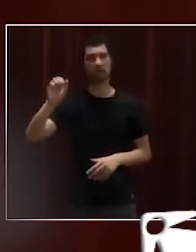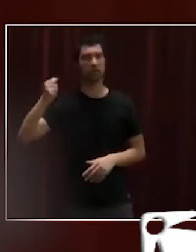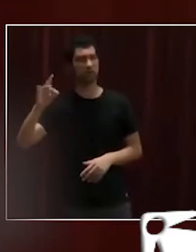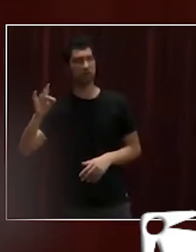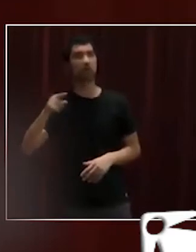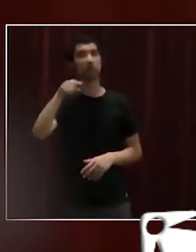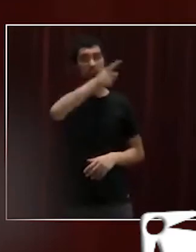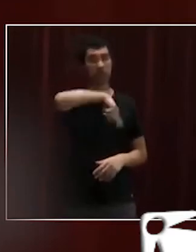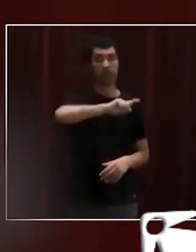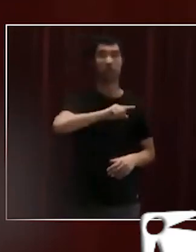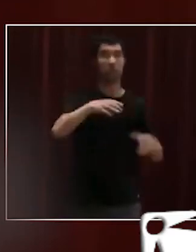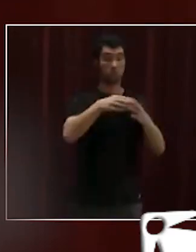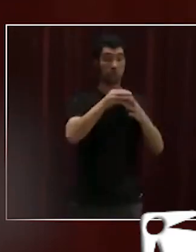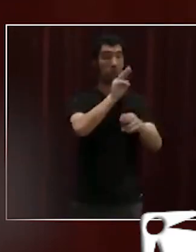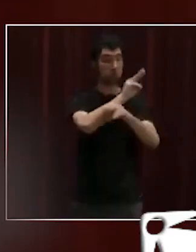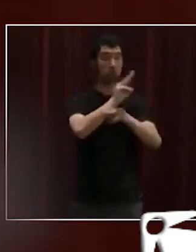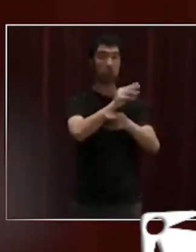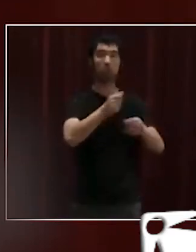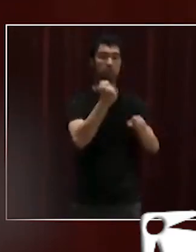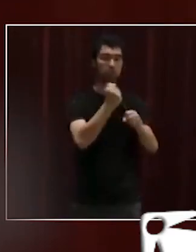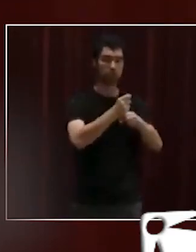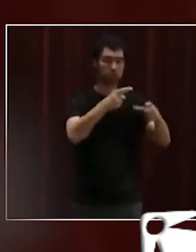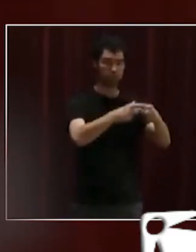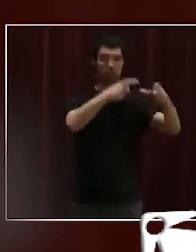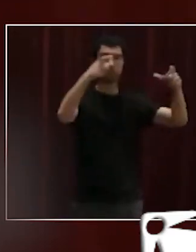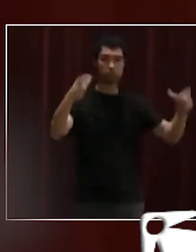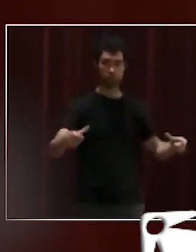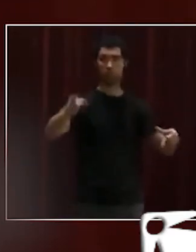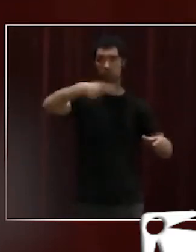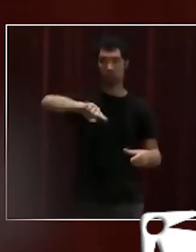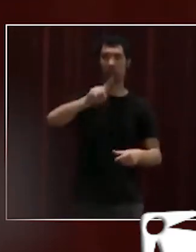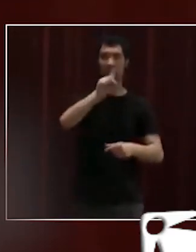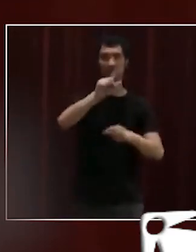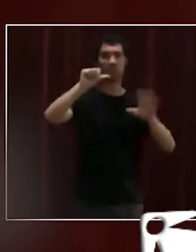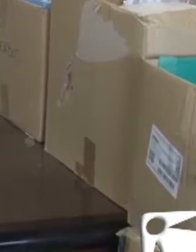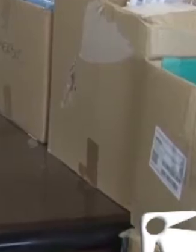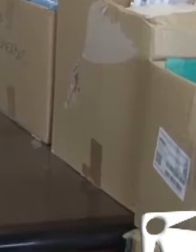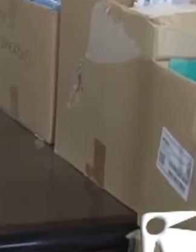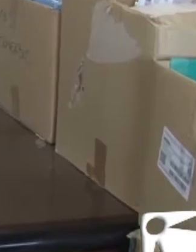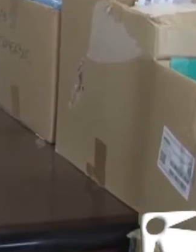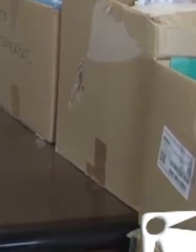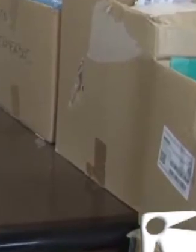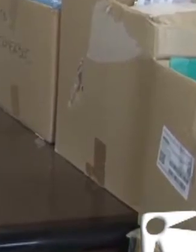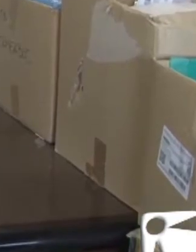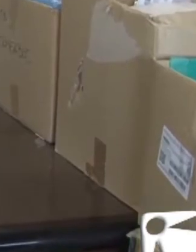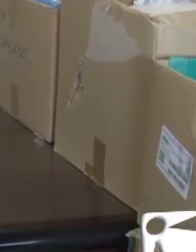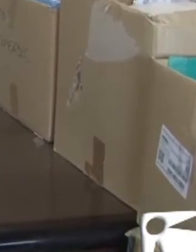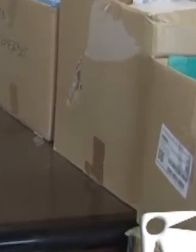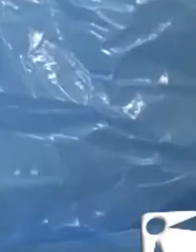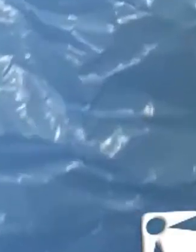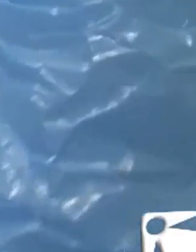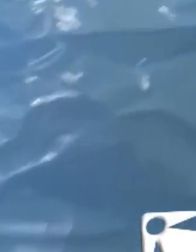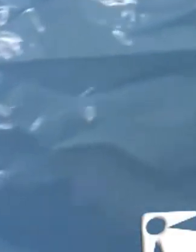president del Partit Popular, ha augmentat la plantilla de Cas Serres un 16% el darrer any. Marí ha acusat l'executiu